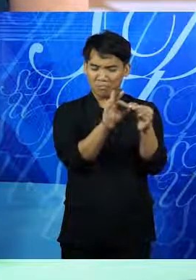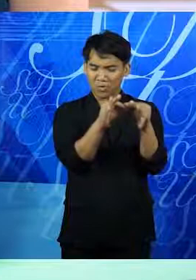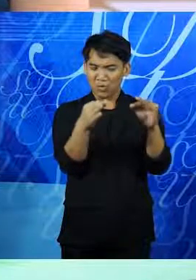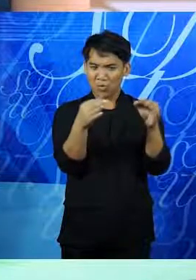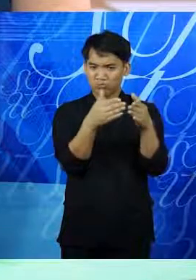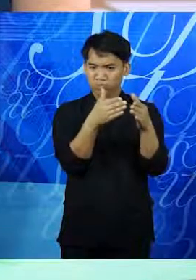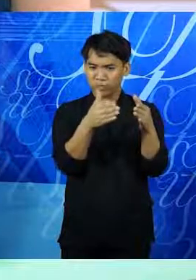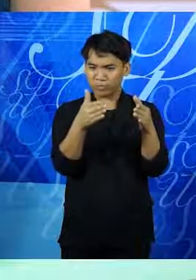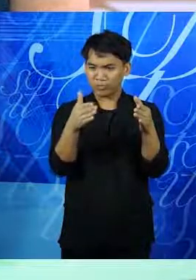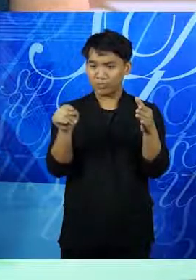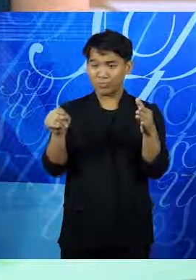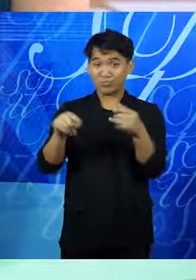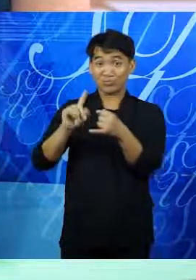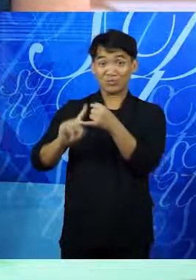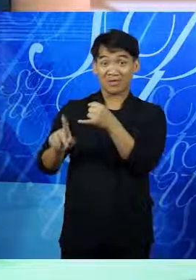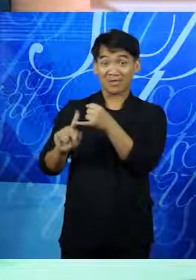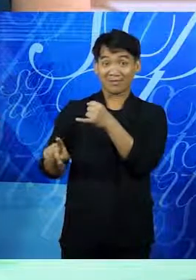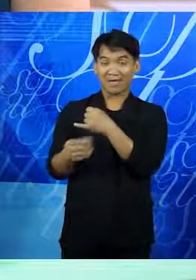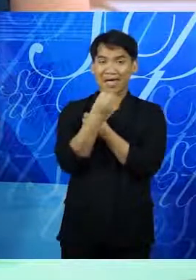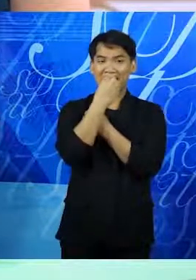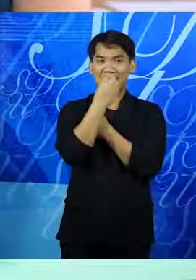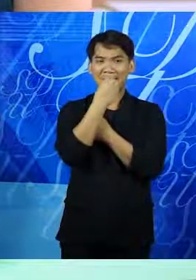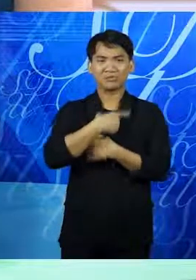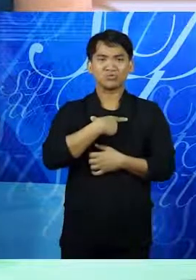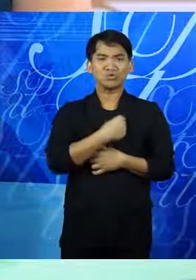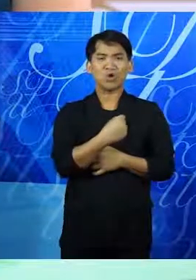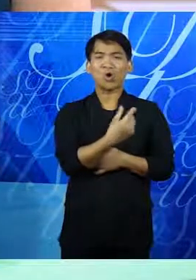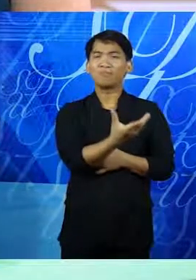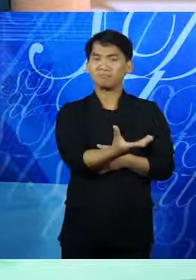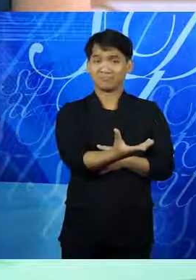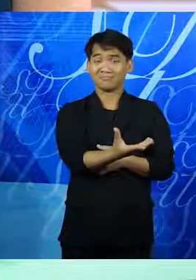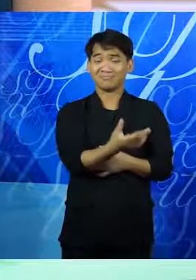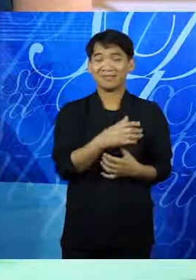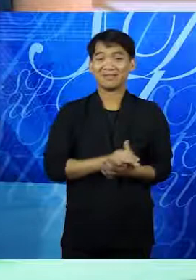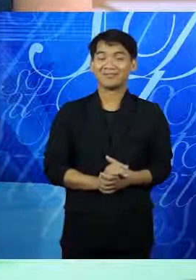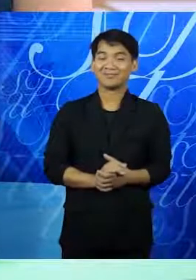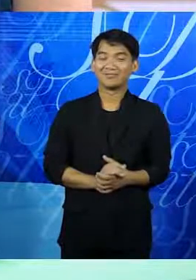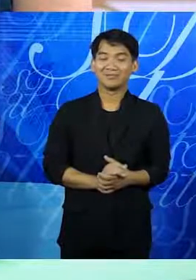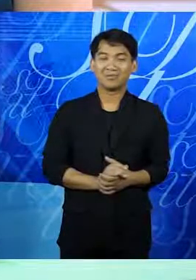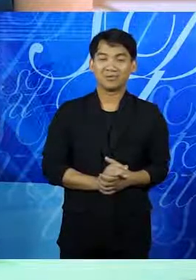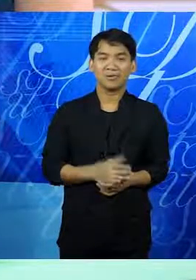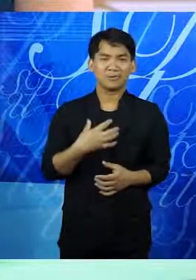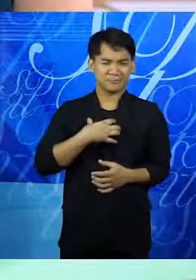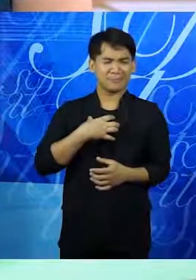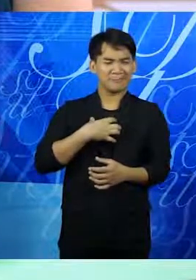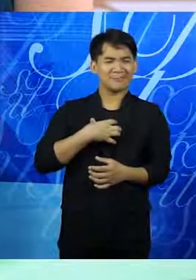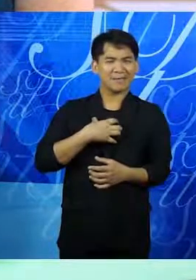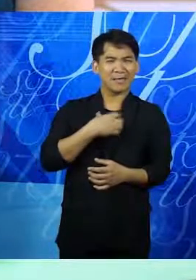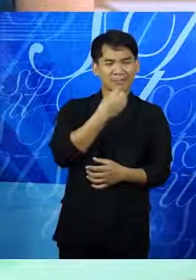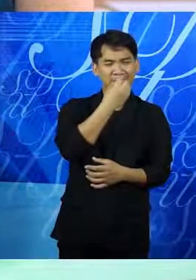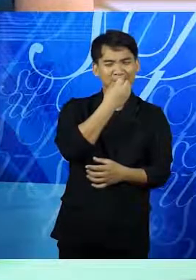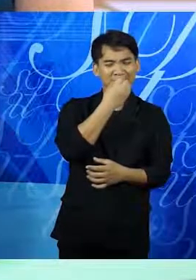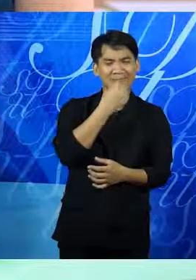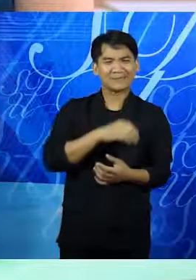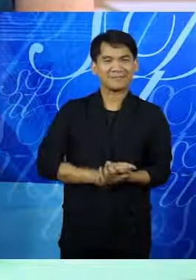คได้แล้วนะคะโดยเฉพาะอาหารที่เขาชอบของกินที่เขาชอบเนี่ย นะคะจะมีความอยากที่อยากจะ